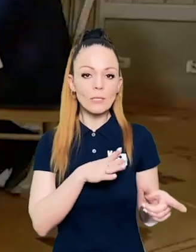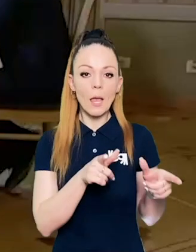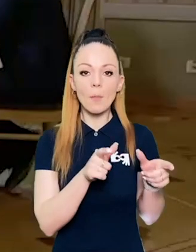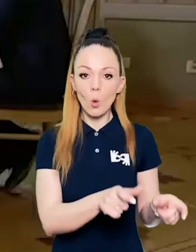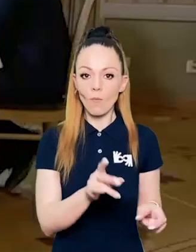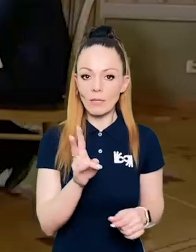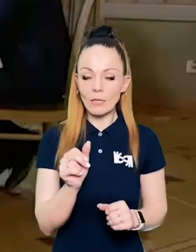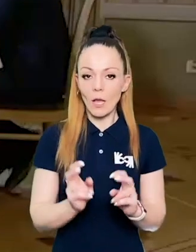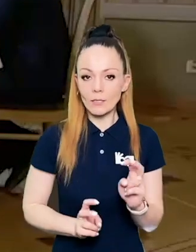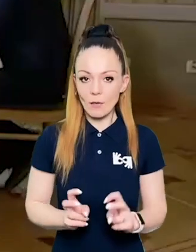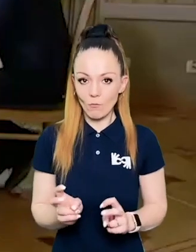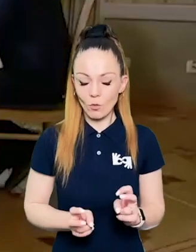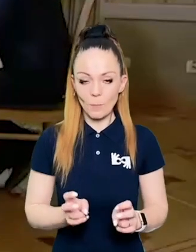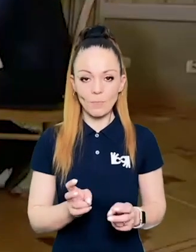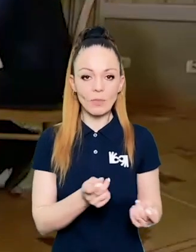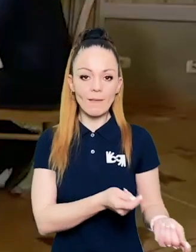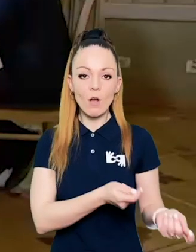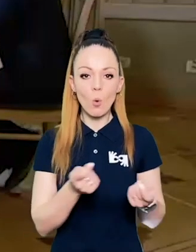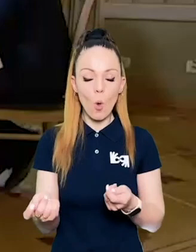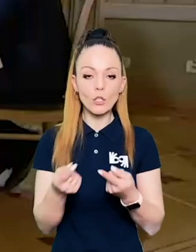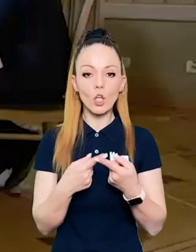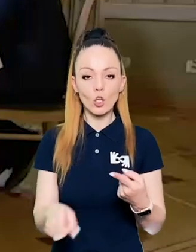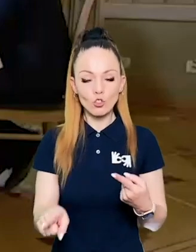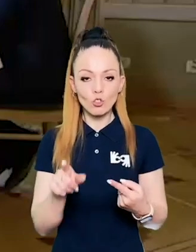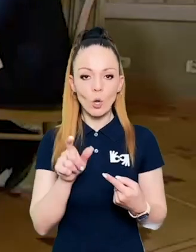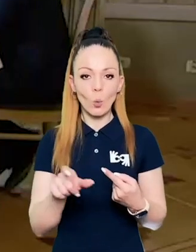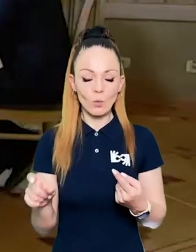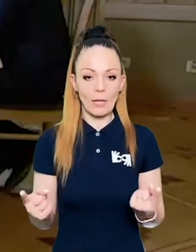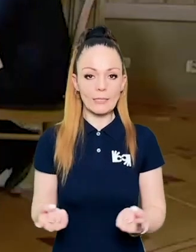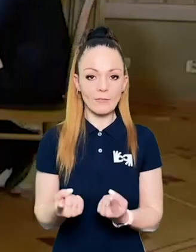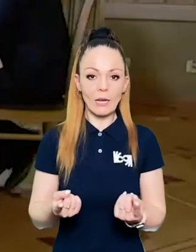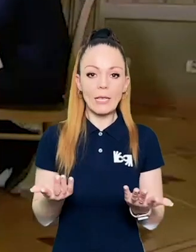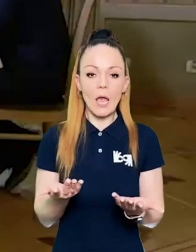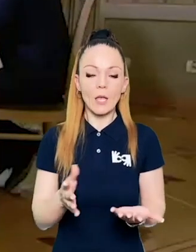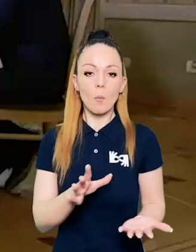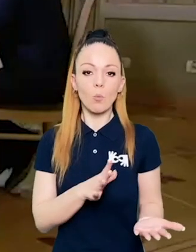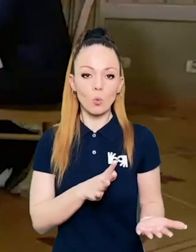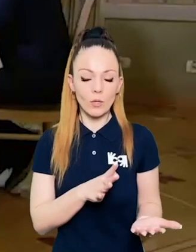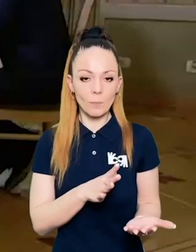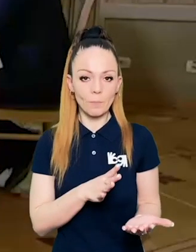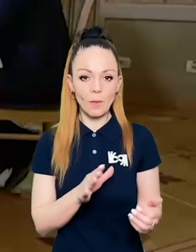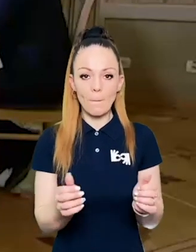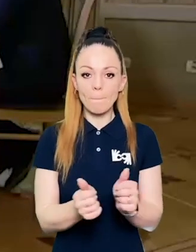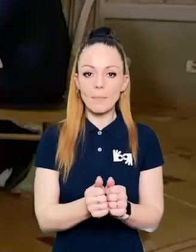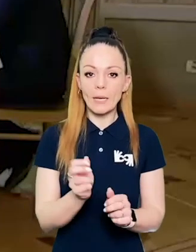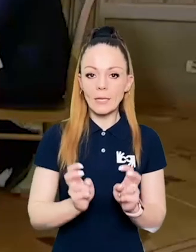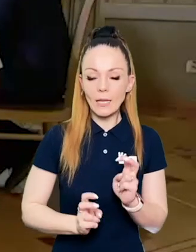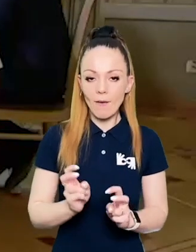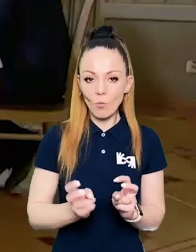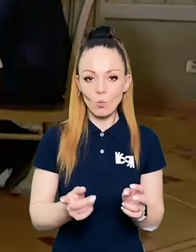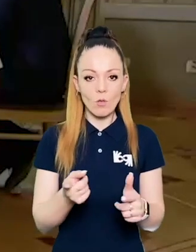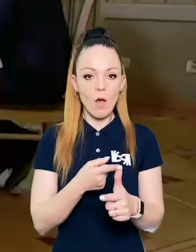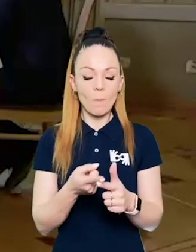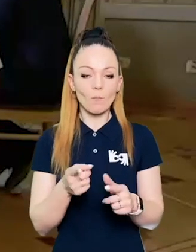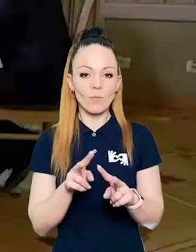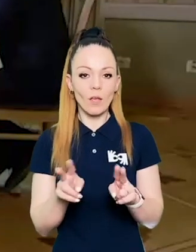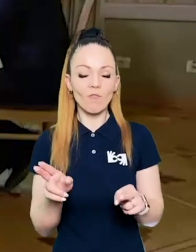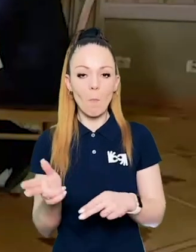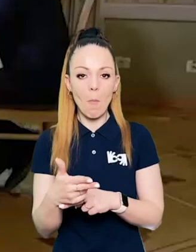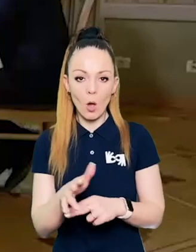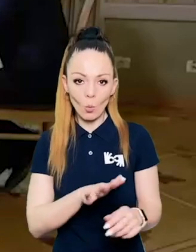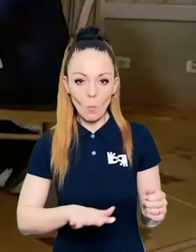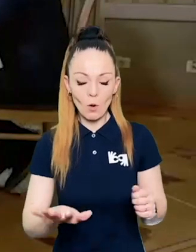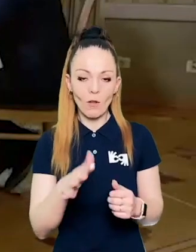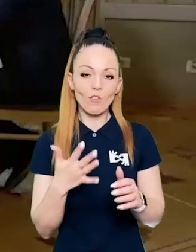хто були заблоковані на заводі. Евакуація інших цивільних людей, які були біля заводу або які